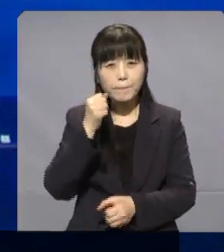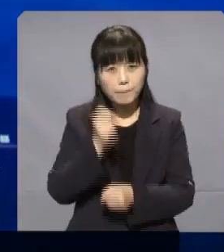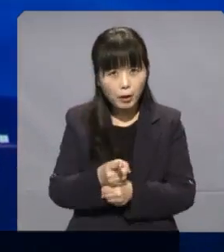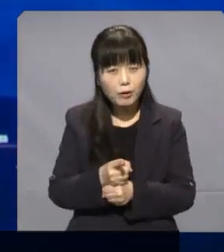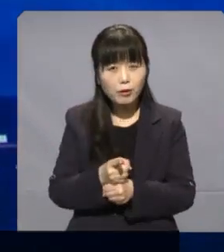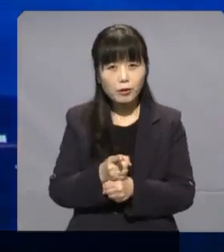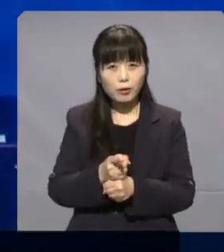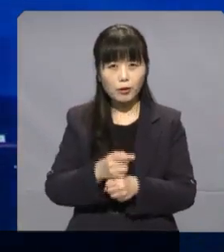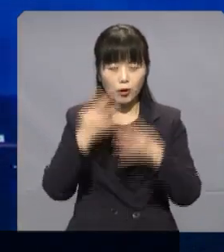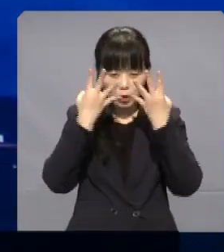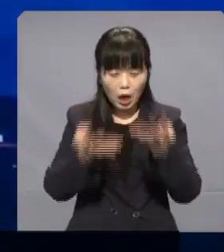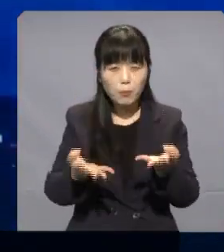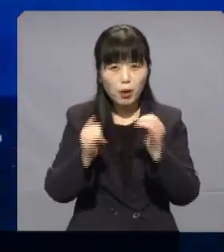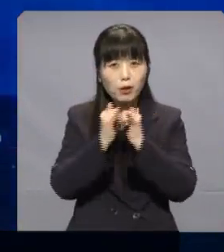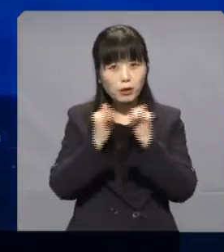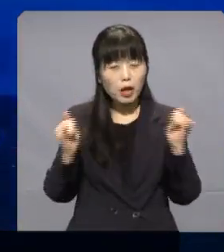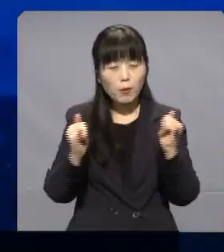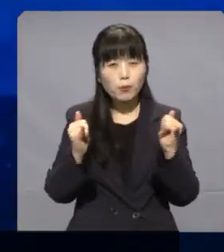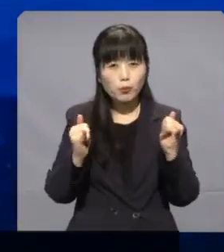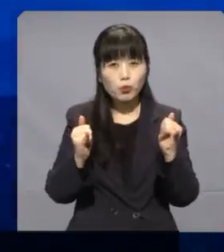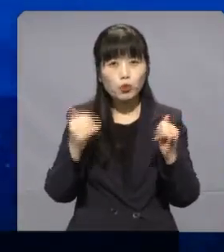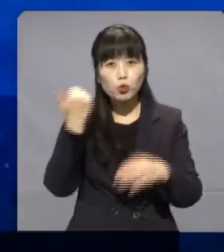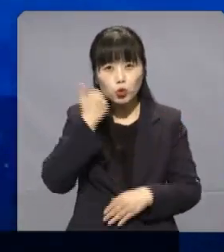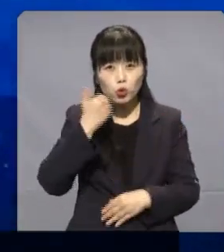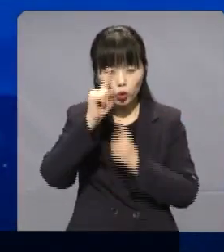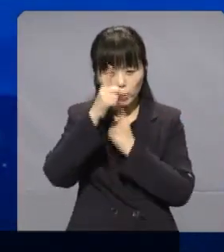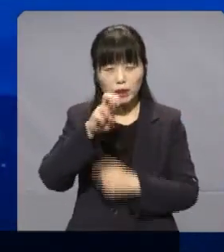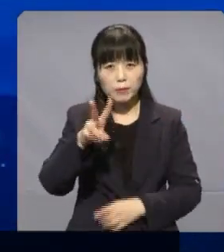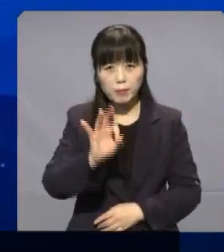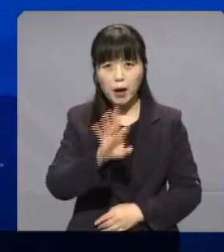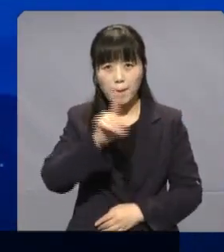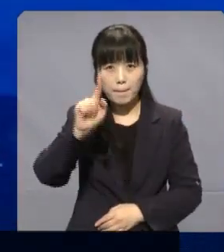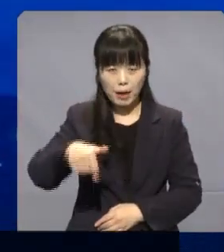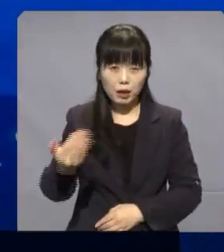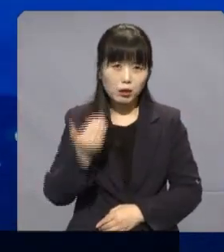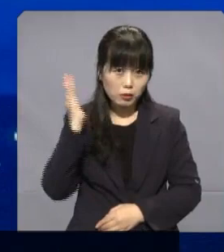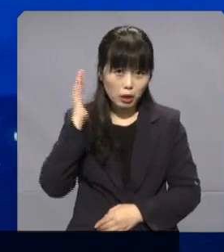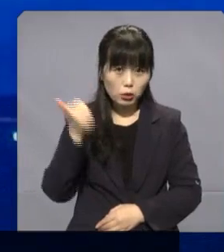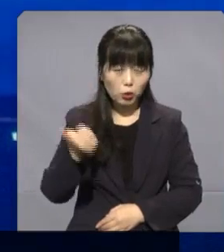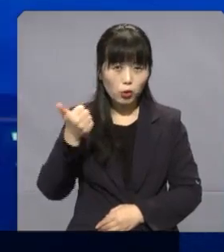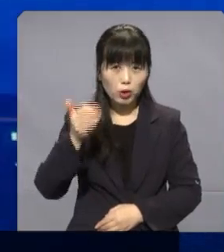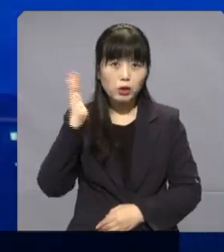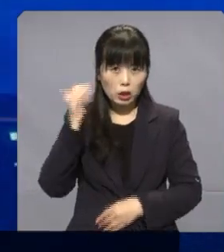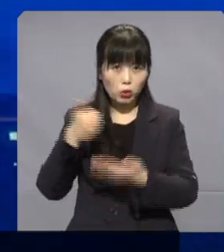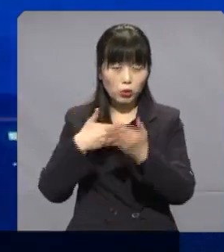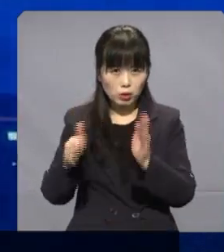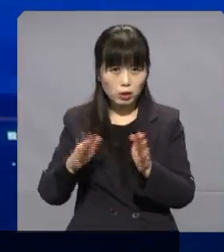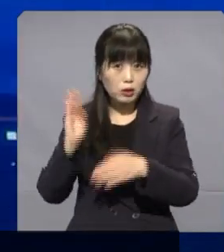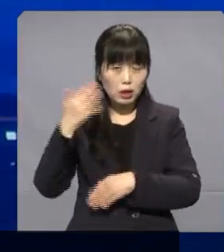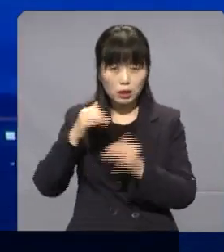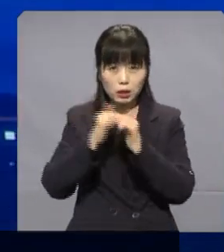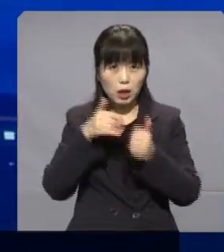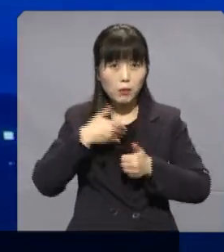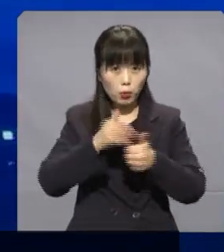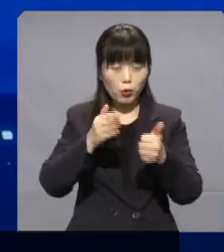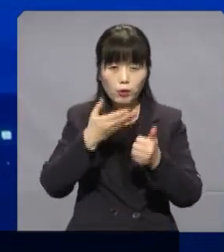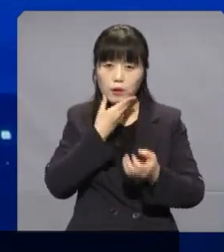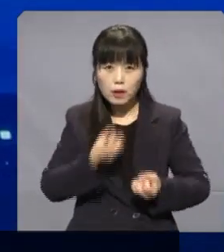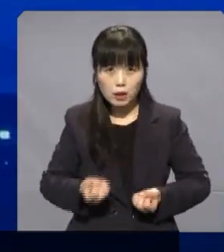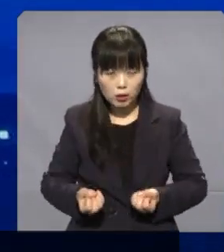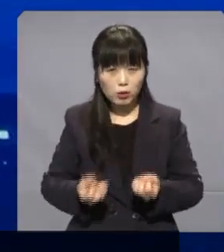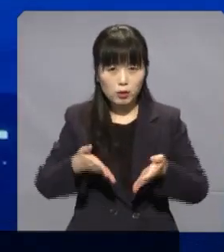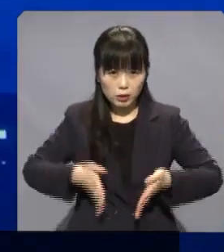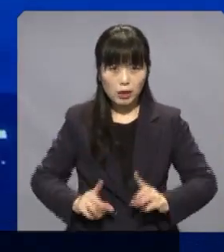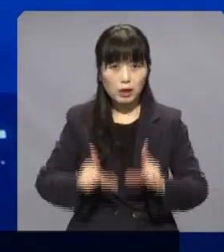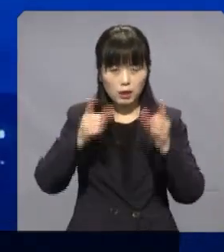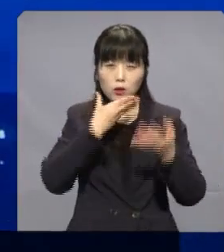된것 같은 분이 있죠. 바로 이명박 전 대통령입니다. 대통령실에선 최근 사람을 보내서 생일 축하도